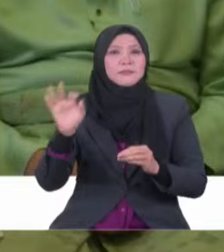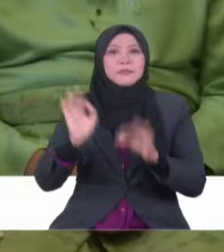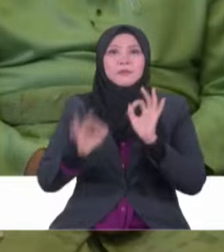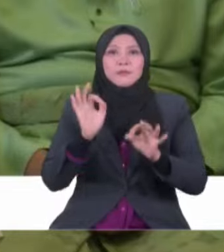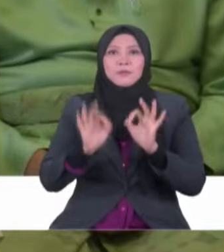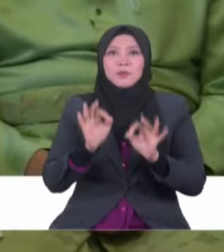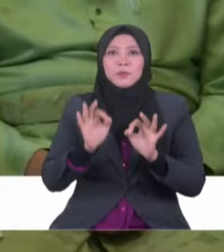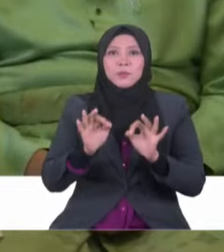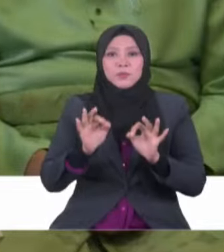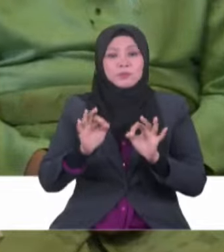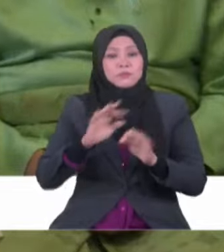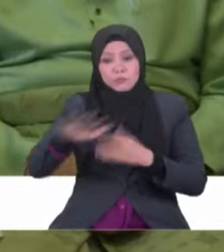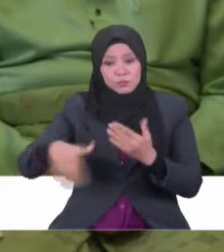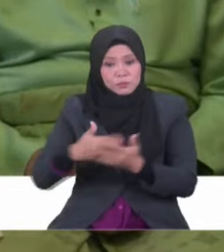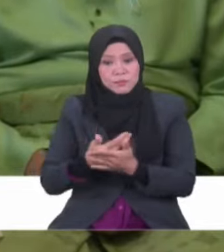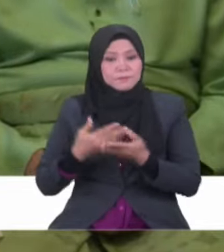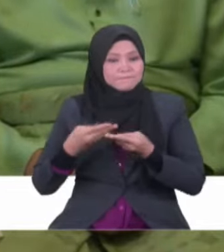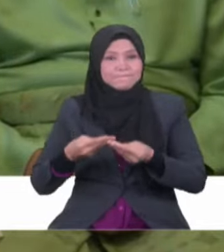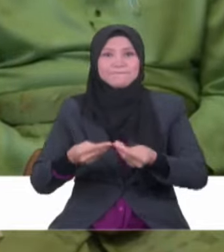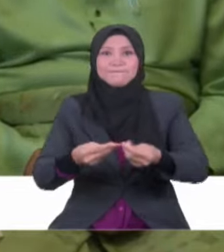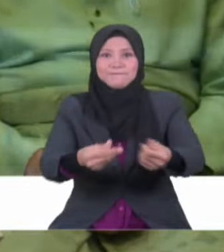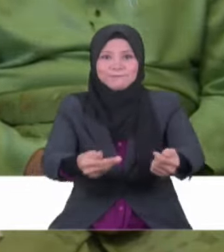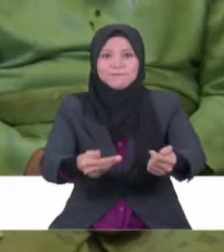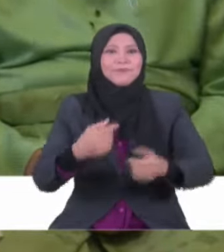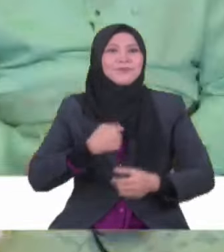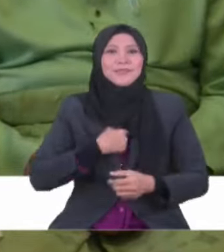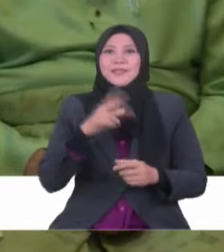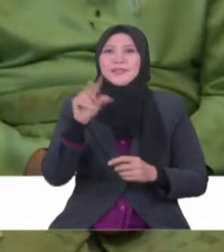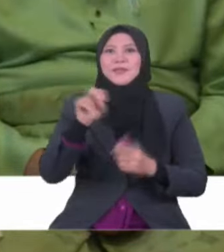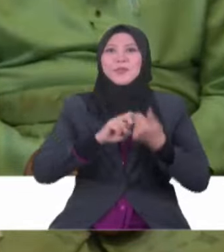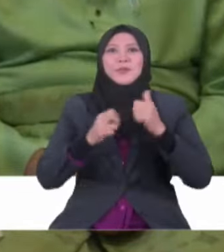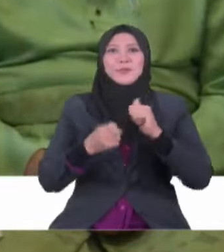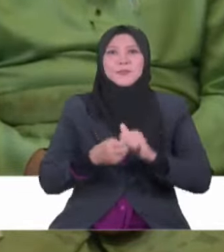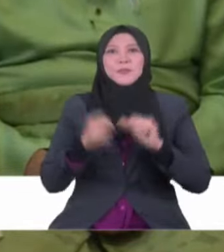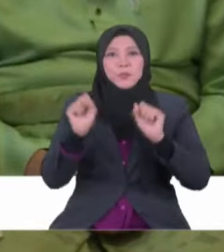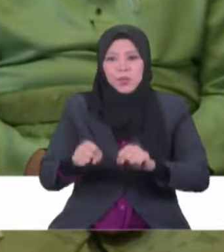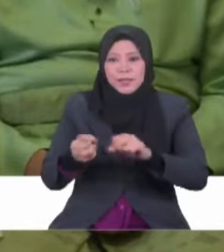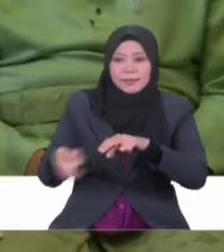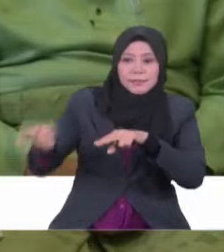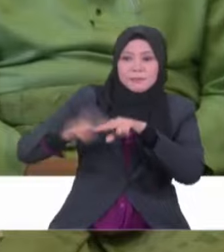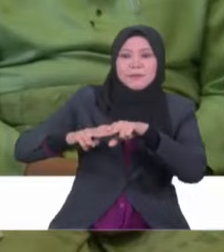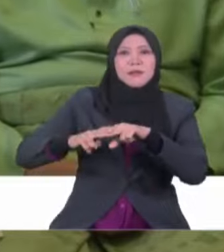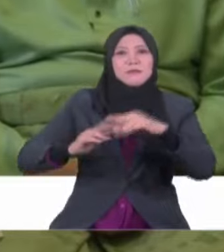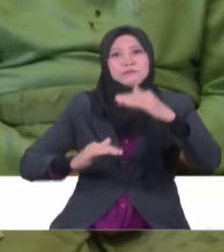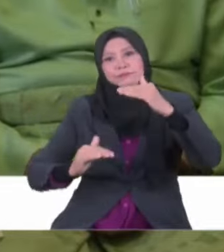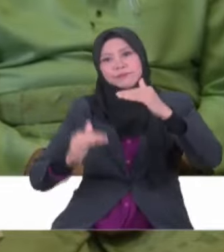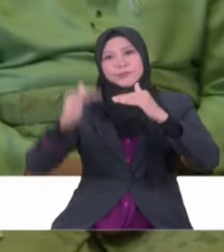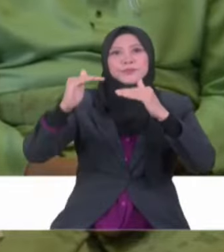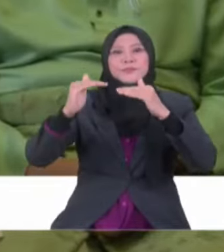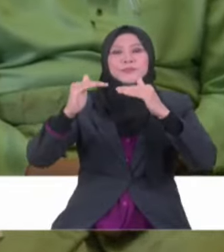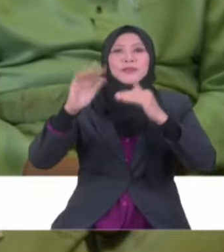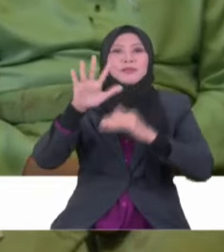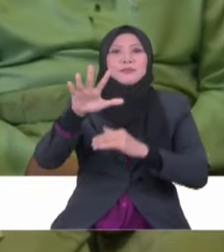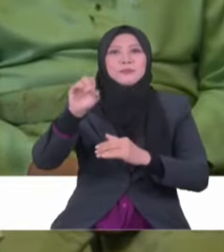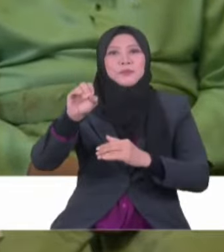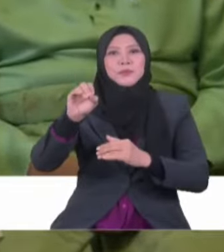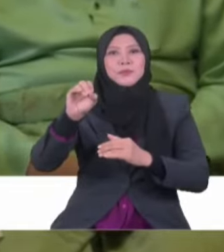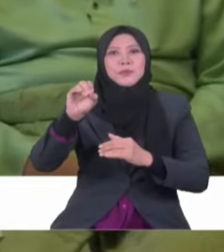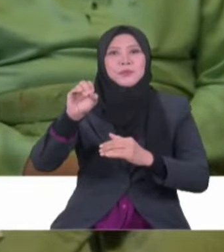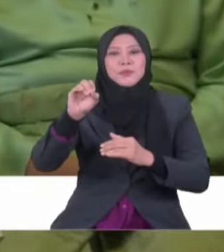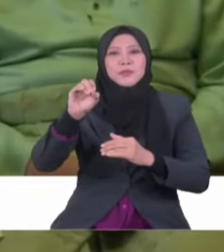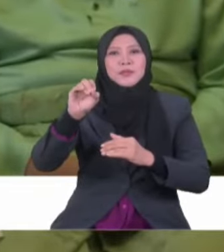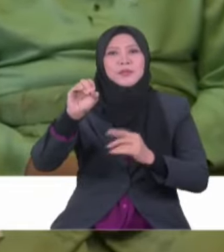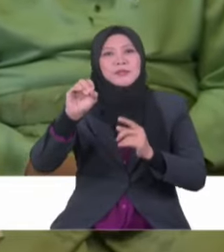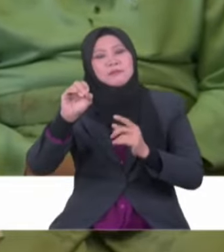sekiranya ini dah lancar, saya tidak ada masalah untuk meningkatkan jumlah had ceiling 50 tu